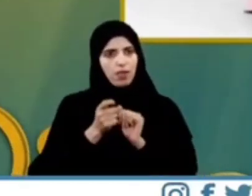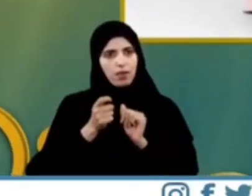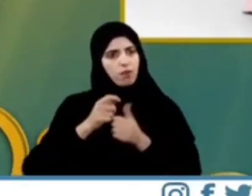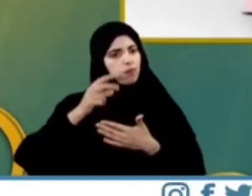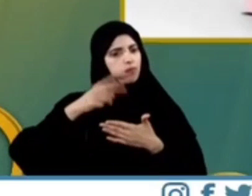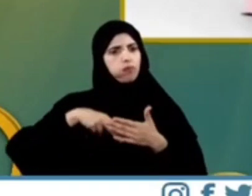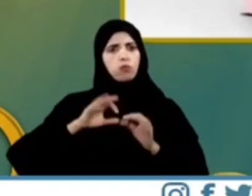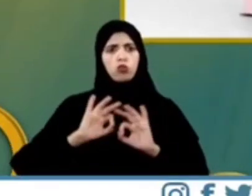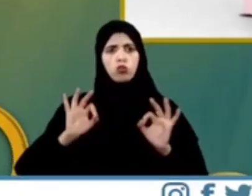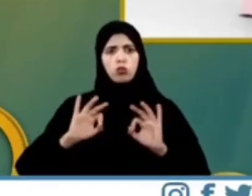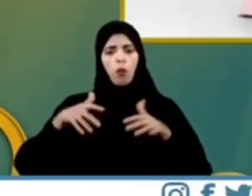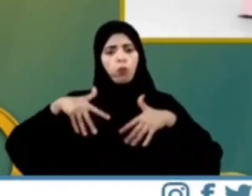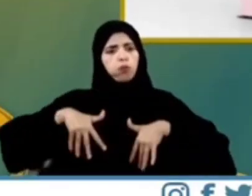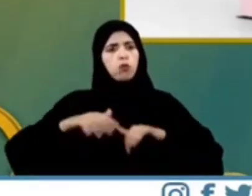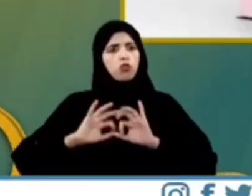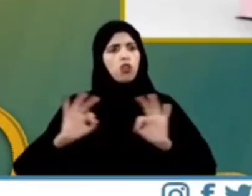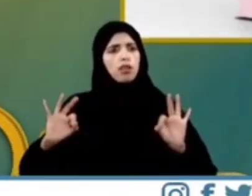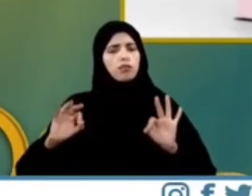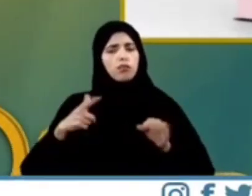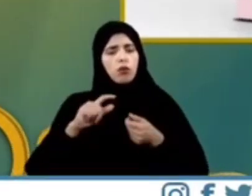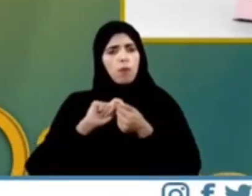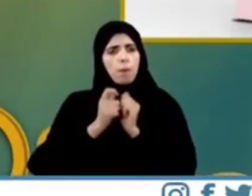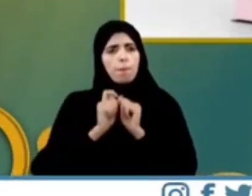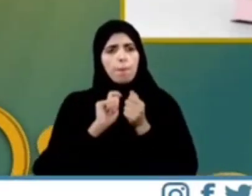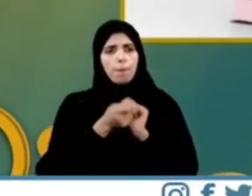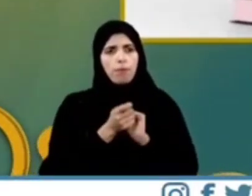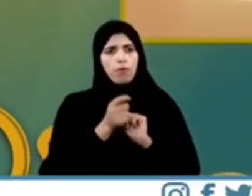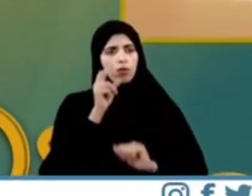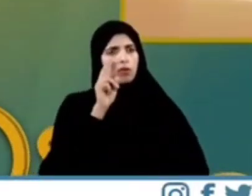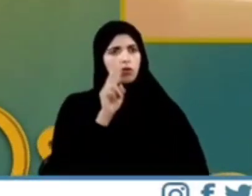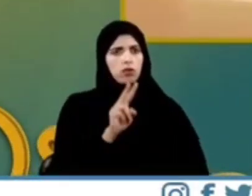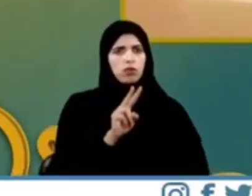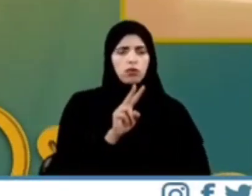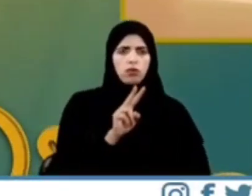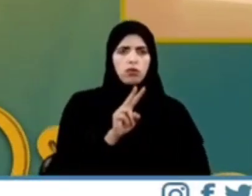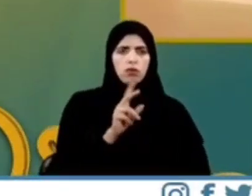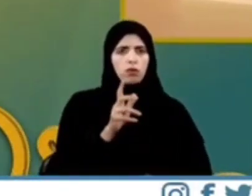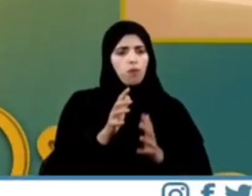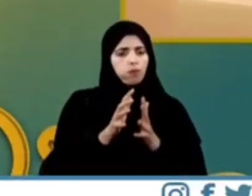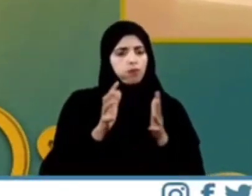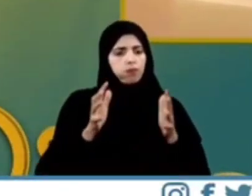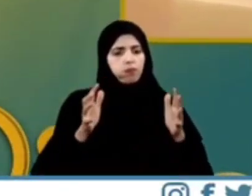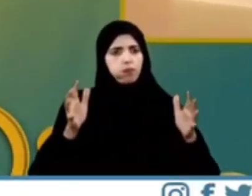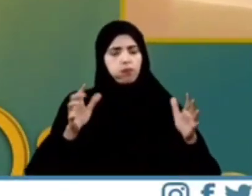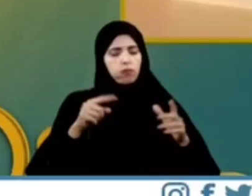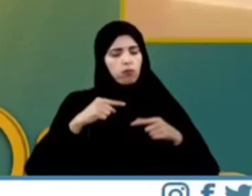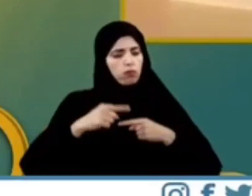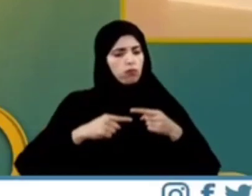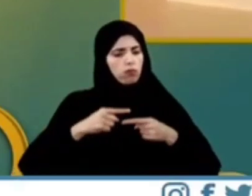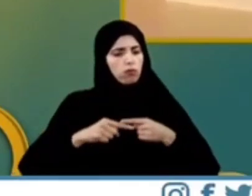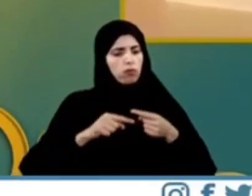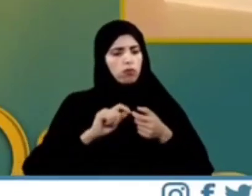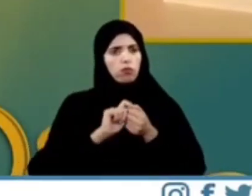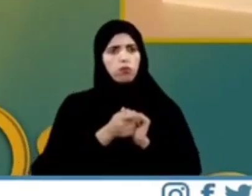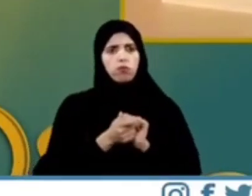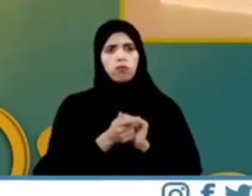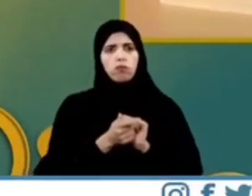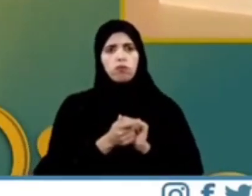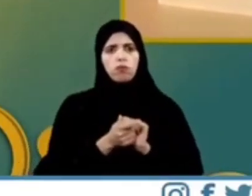اتفاقنا اتفاق وانتهى الموضوع. وبديت إني أشوف إن المسألة كانت تكبر وتكبر يوم بعد يوم، وأنا